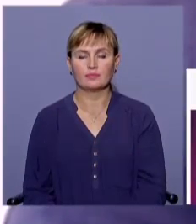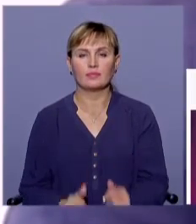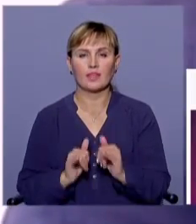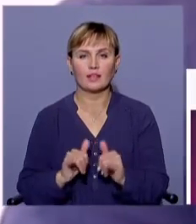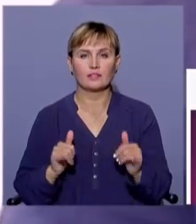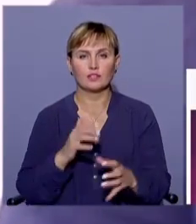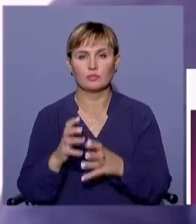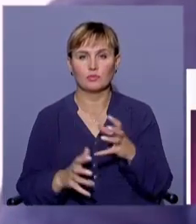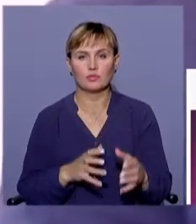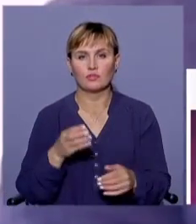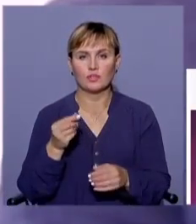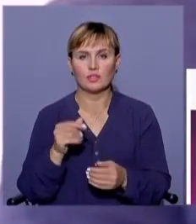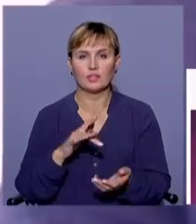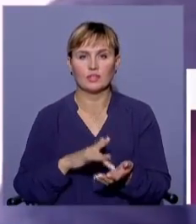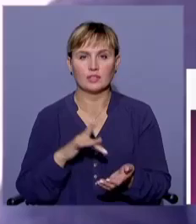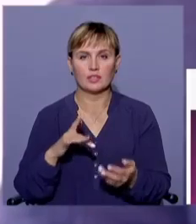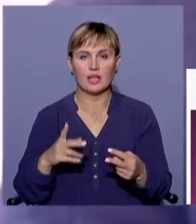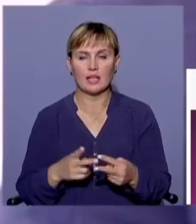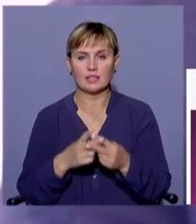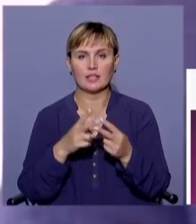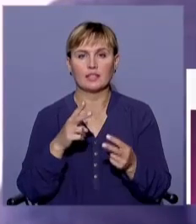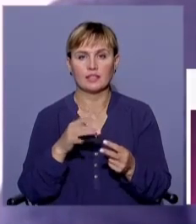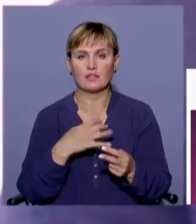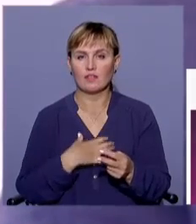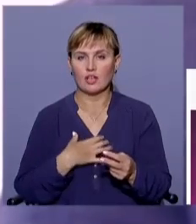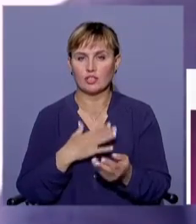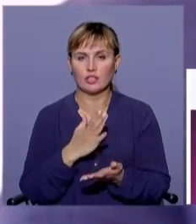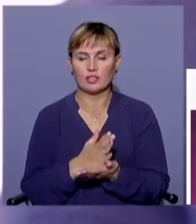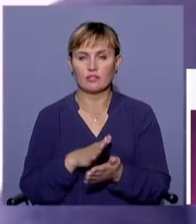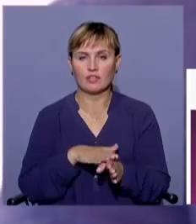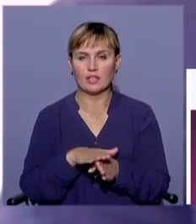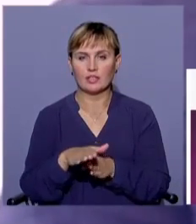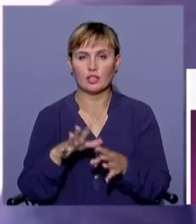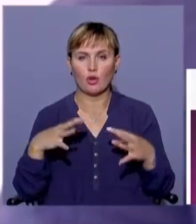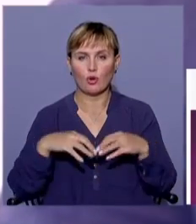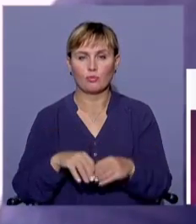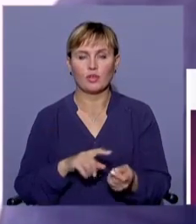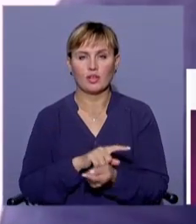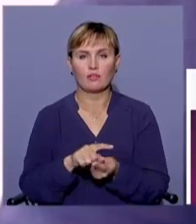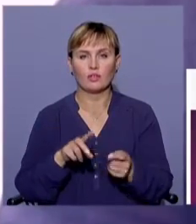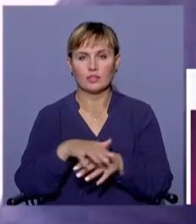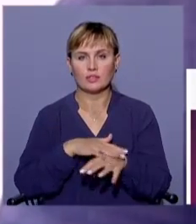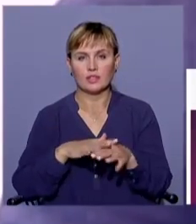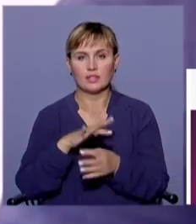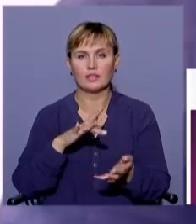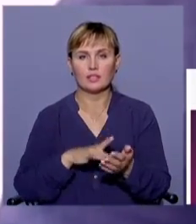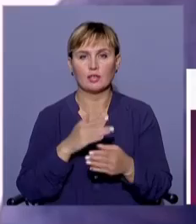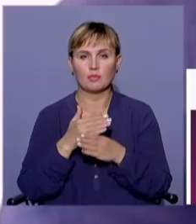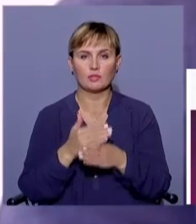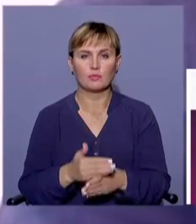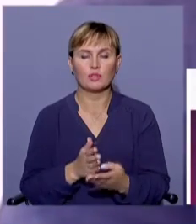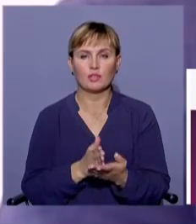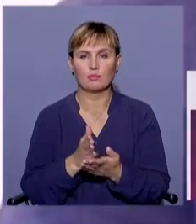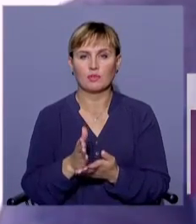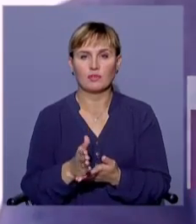Развитие Международного финансового центра Астаны играет важную роль в реализации общих реформ страны. Центр поспособствует